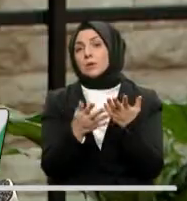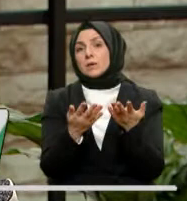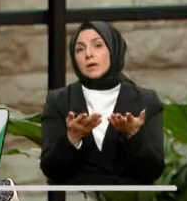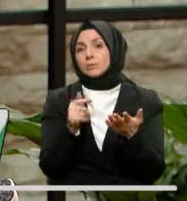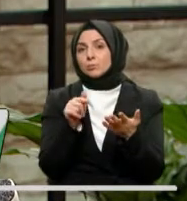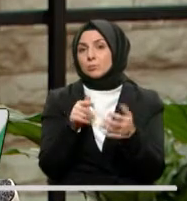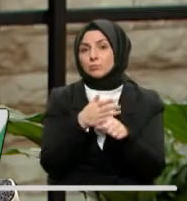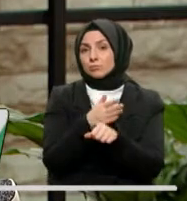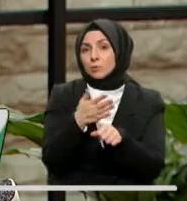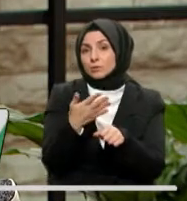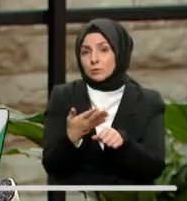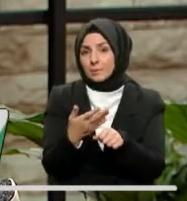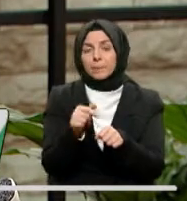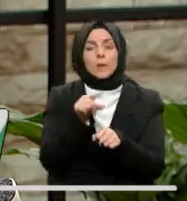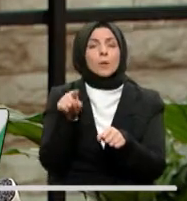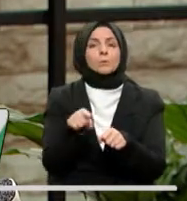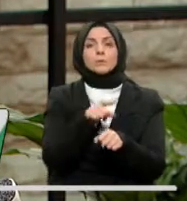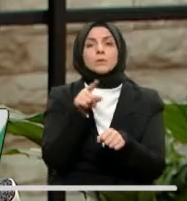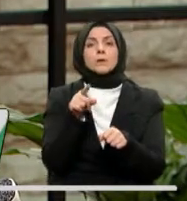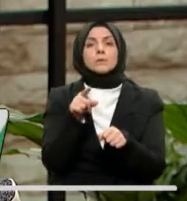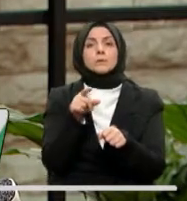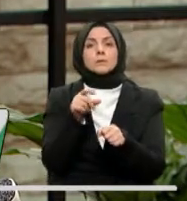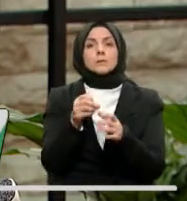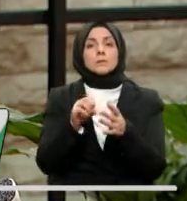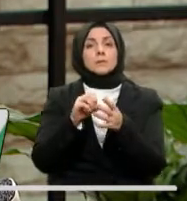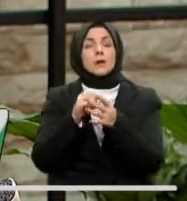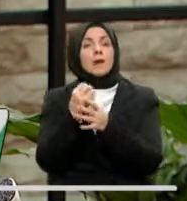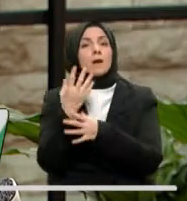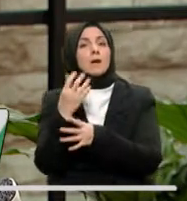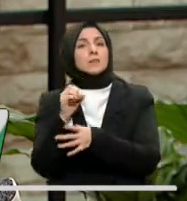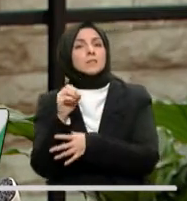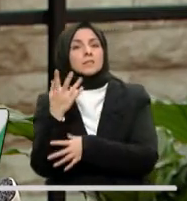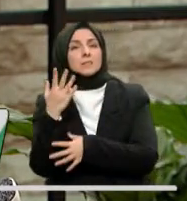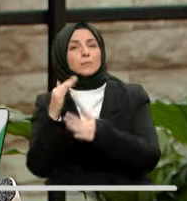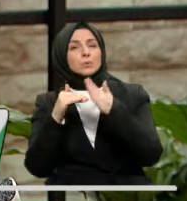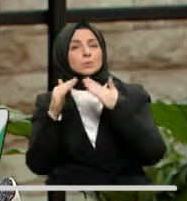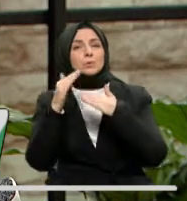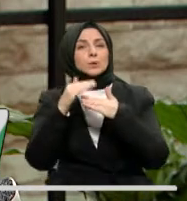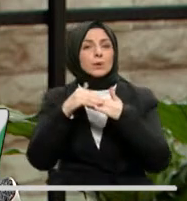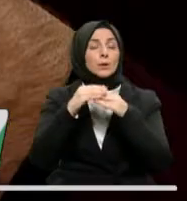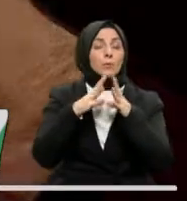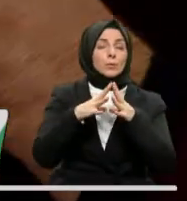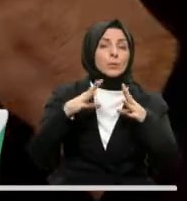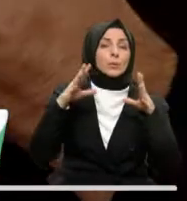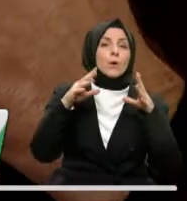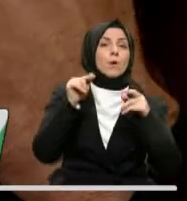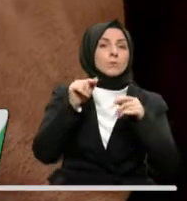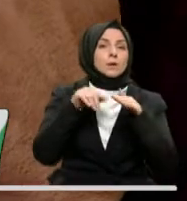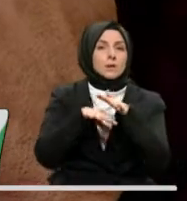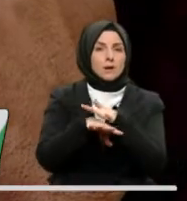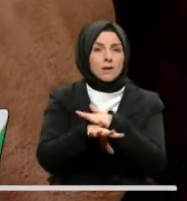şimdi ikram Bunlar doğada ağaçların üzerinde yetişiyor Dolayısıyla ağaçta Bunlar ağaçta böyle bakın kökler dışarıda böyle